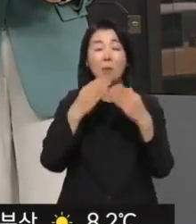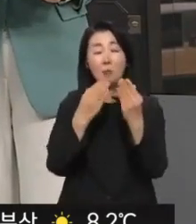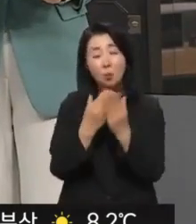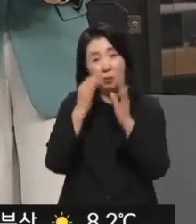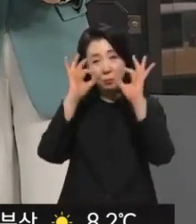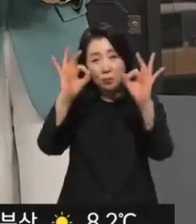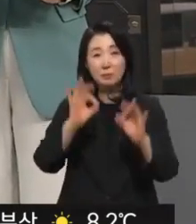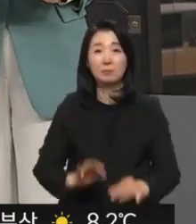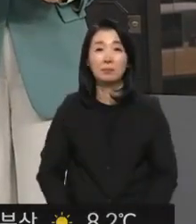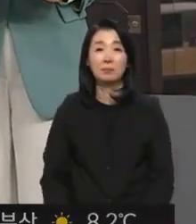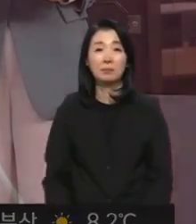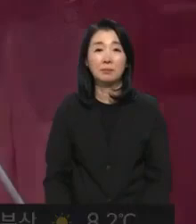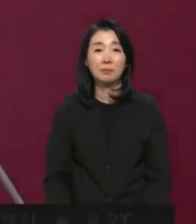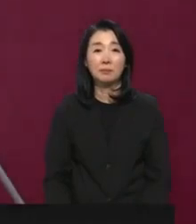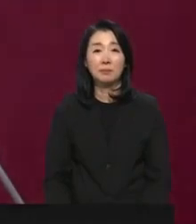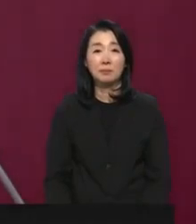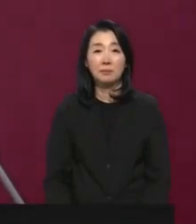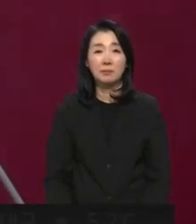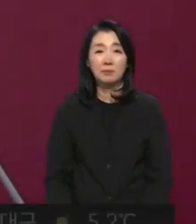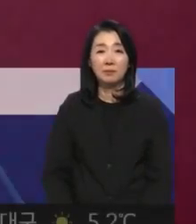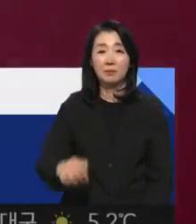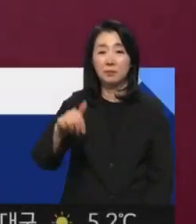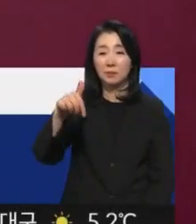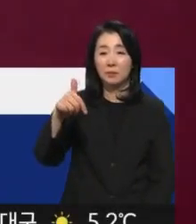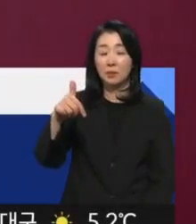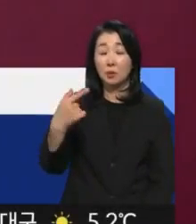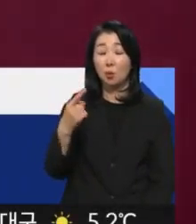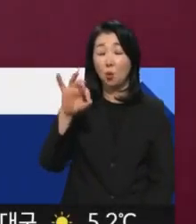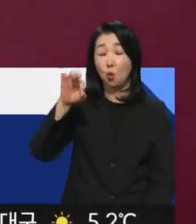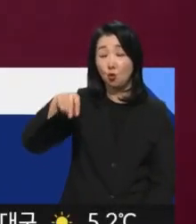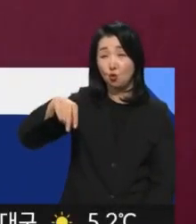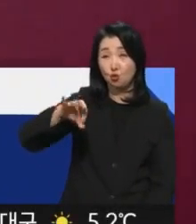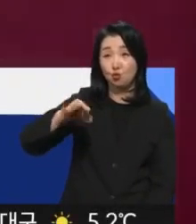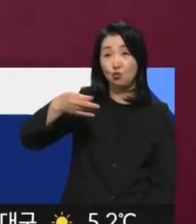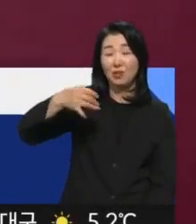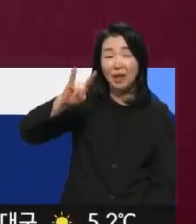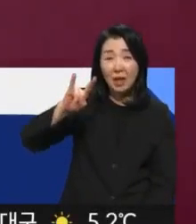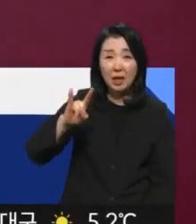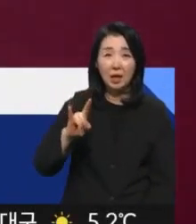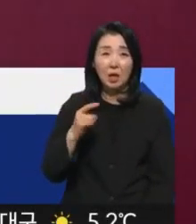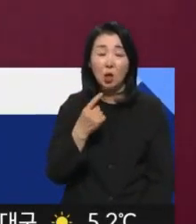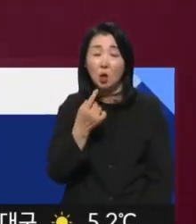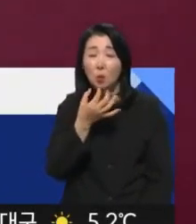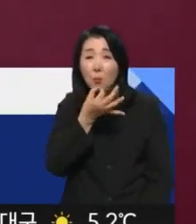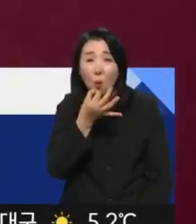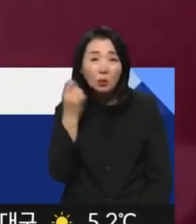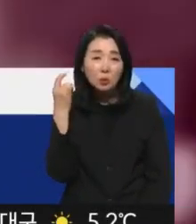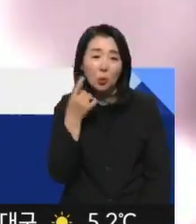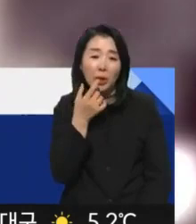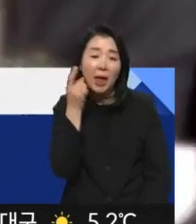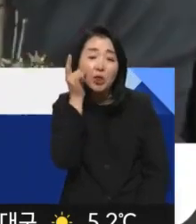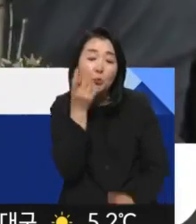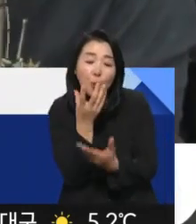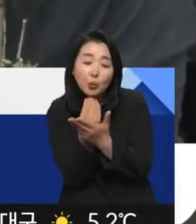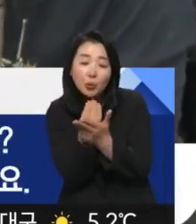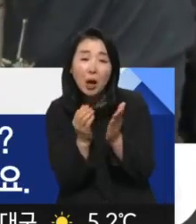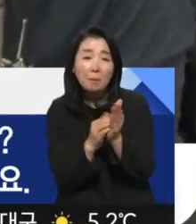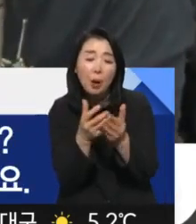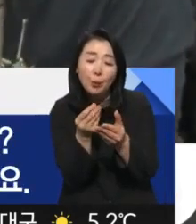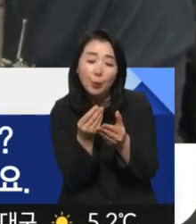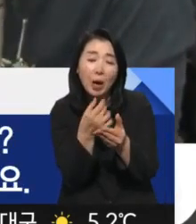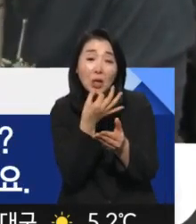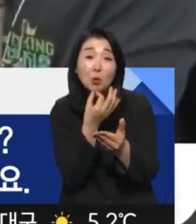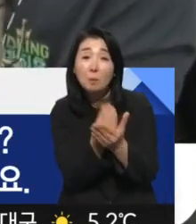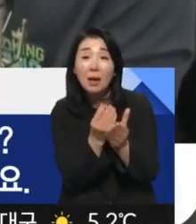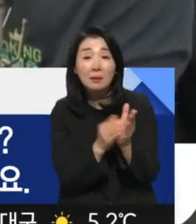들어보시죠. 노웅래 의원의 목소리, 돈봉투 부스럭거리는 소리까지도 그대로 녹음되어 있습니다. 바스락 2탄 나올